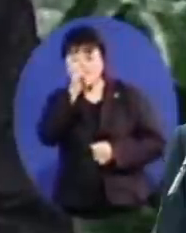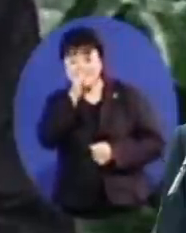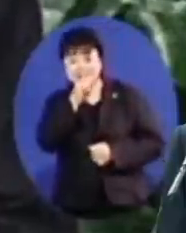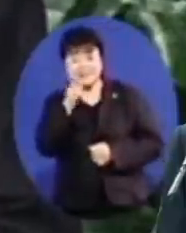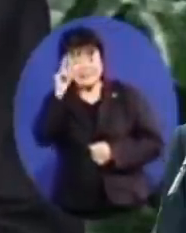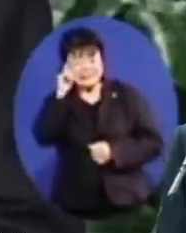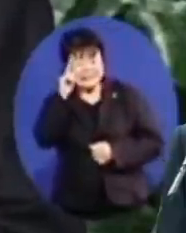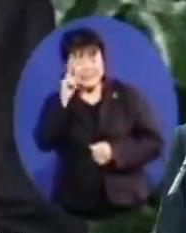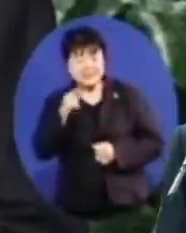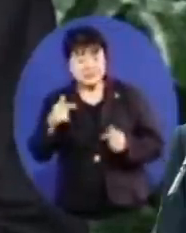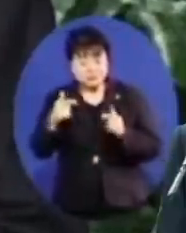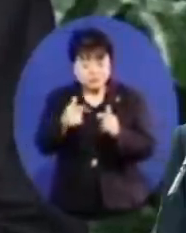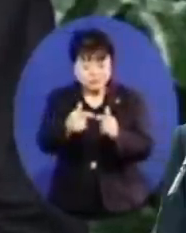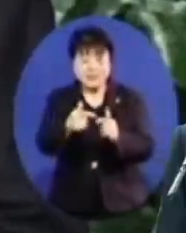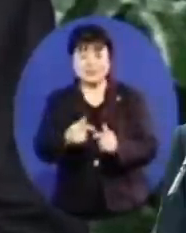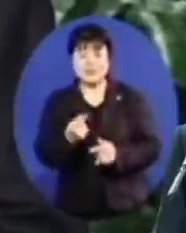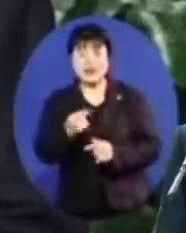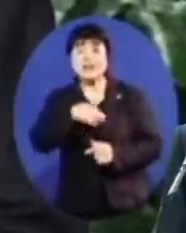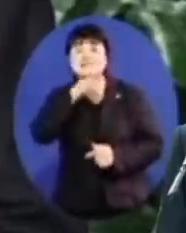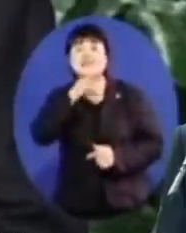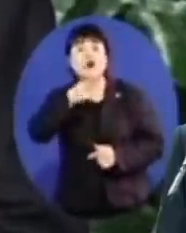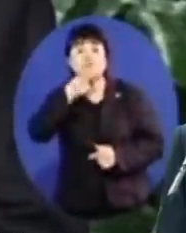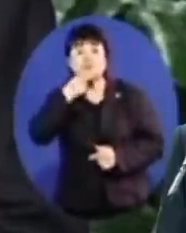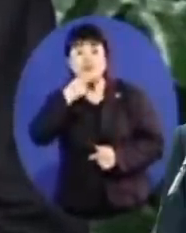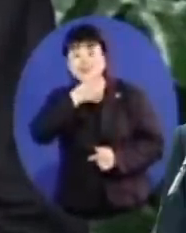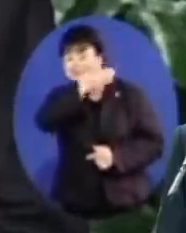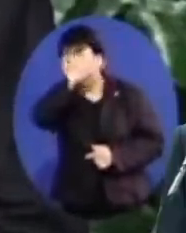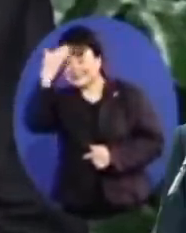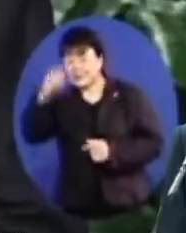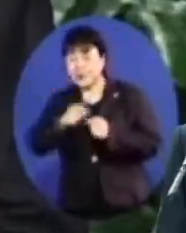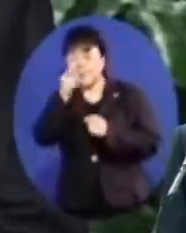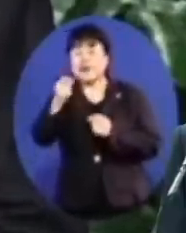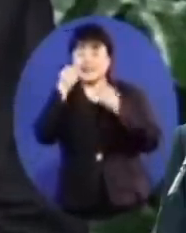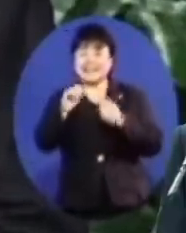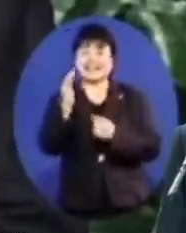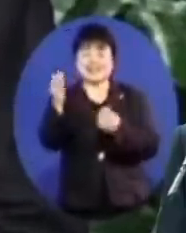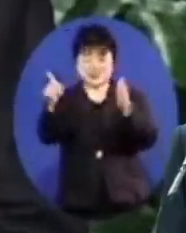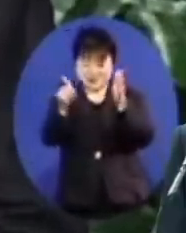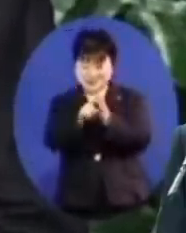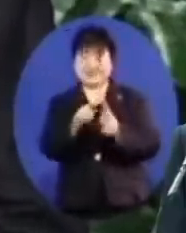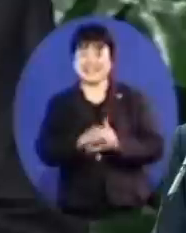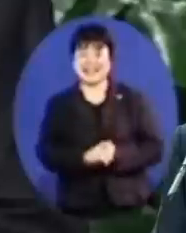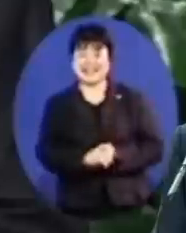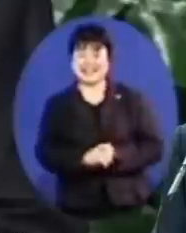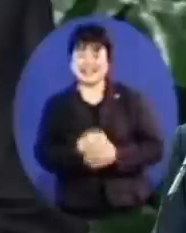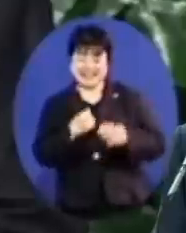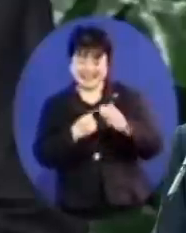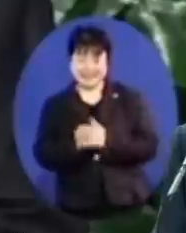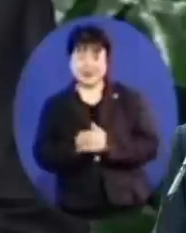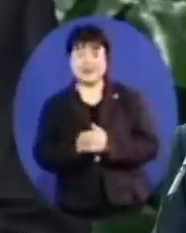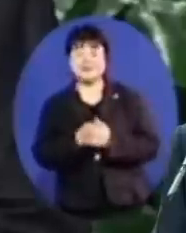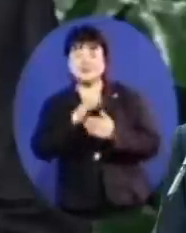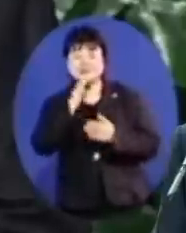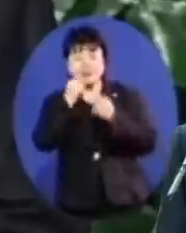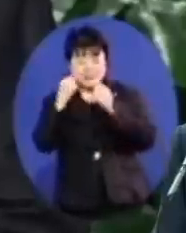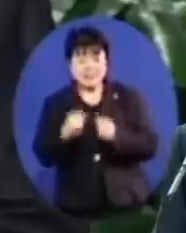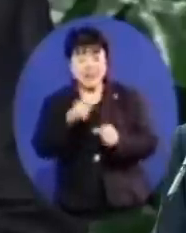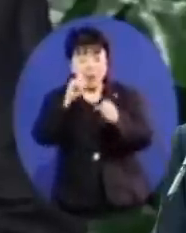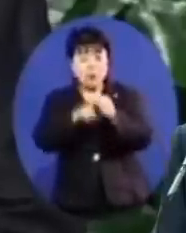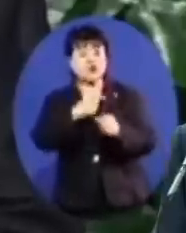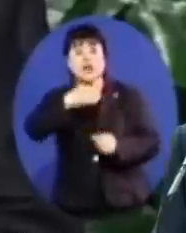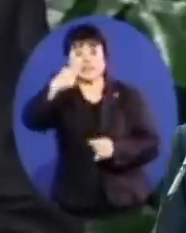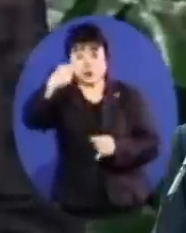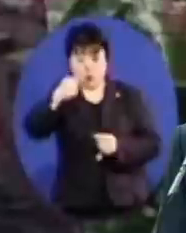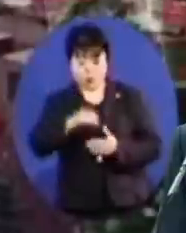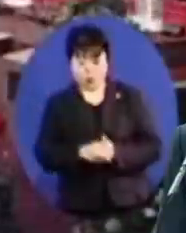중화시키므로 빨리 늙지 않고 오래 산다는 것입니다. 그러므로 인생을 목적을 가지고